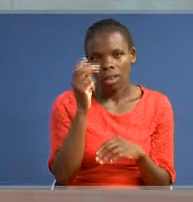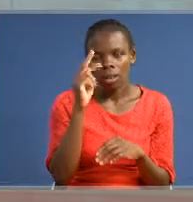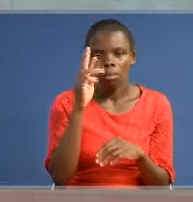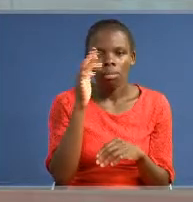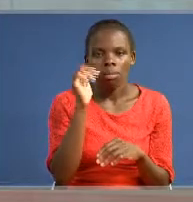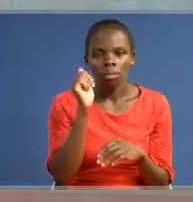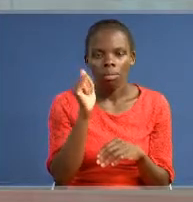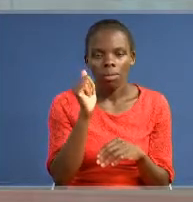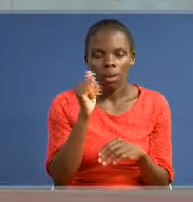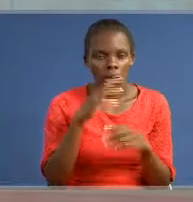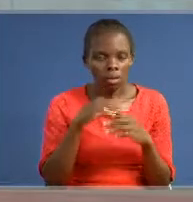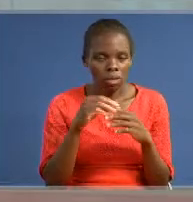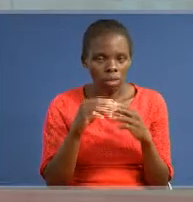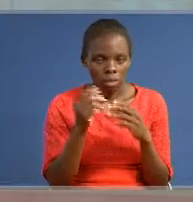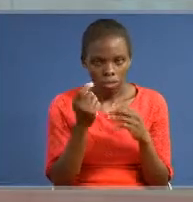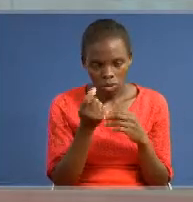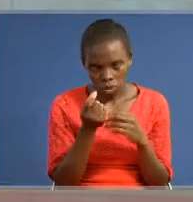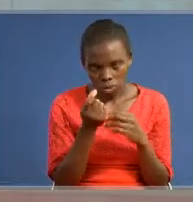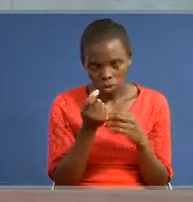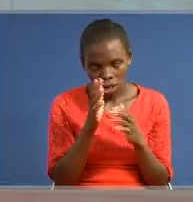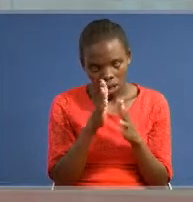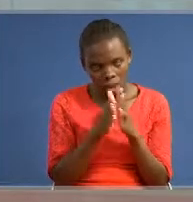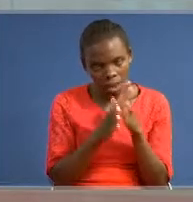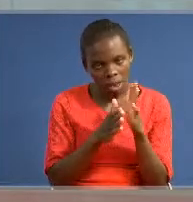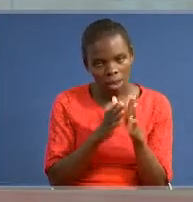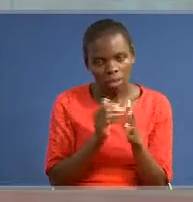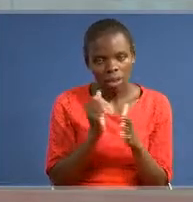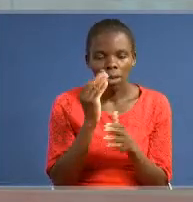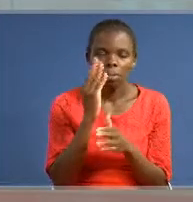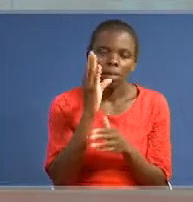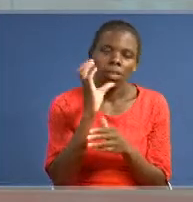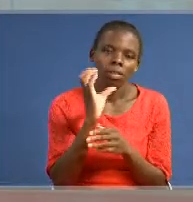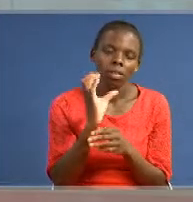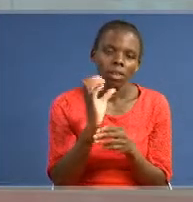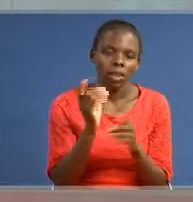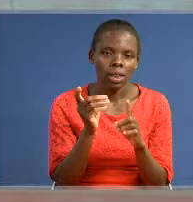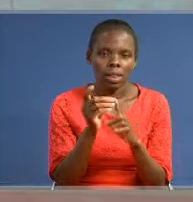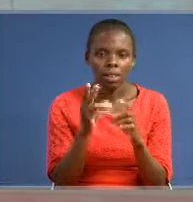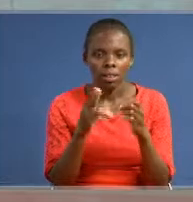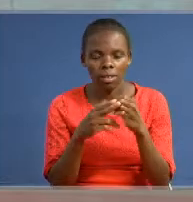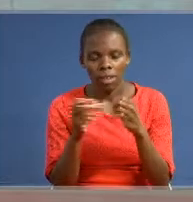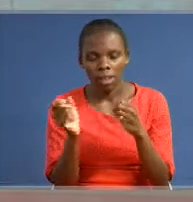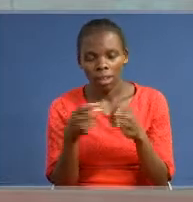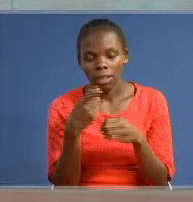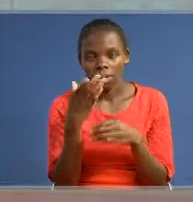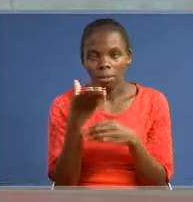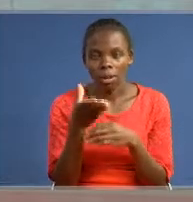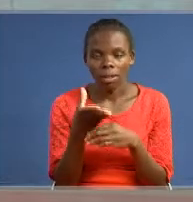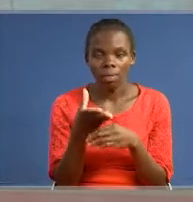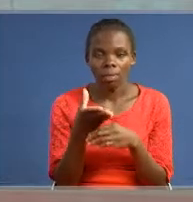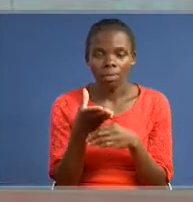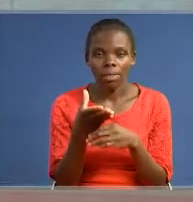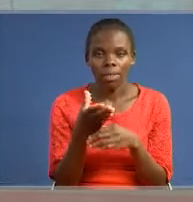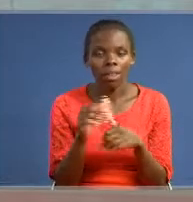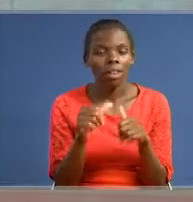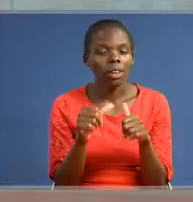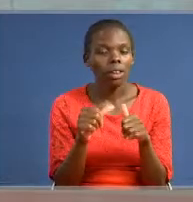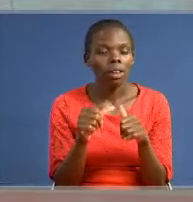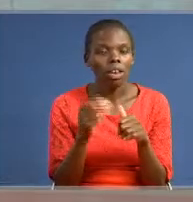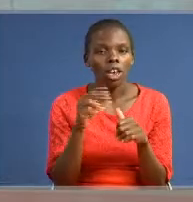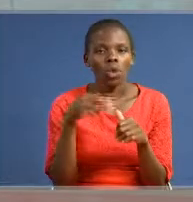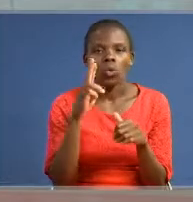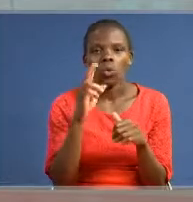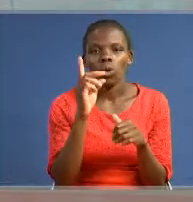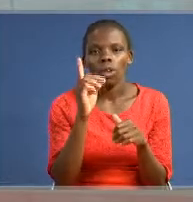Bunge la Kibra katika uchaguzi mdogo ambao utaandaliwa na tume ya uchaguzi nchini tarehe 7 mwezi huu zikipamba moto. Eliud